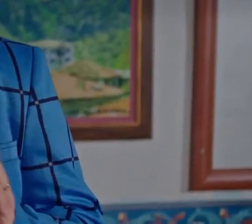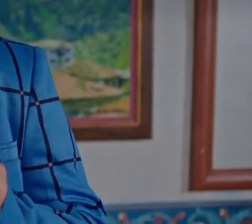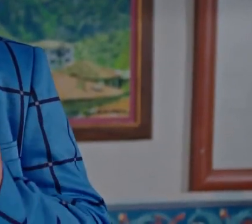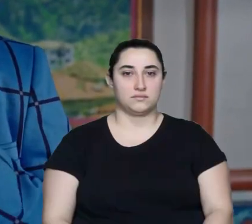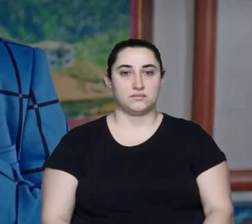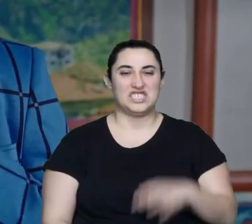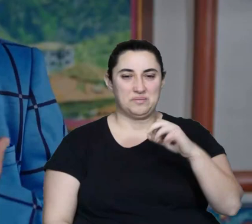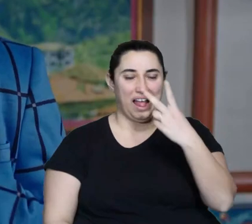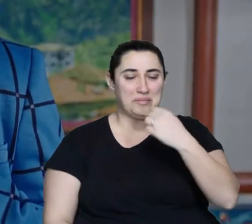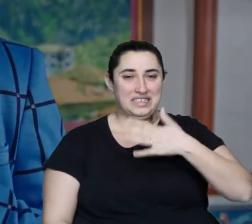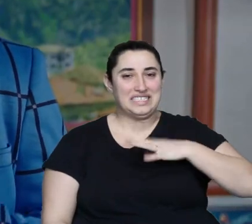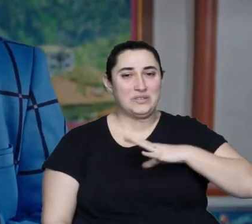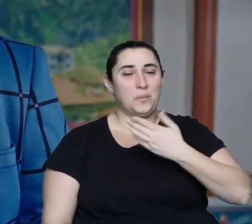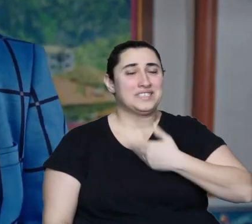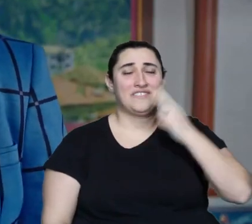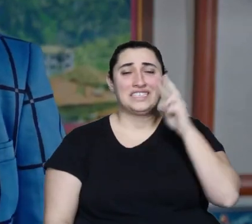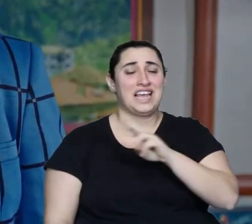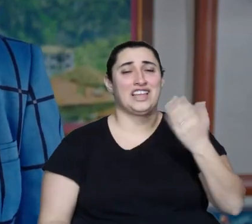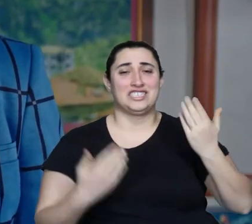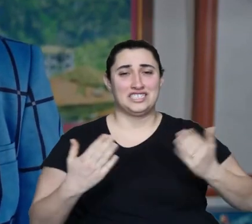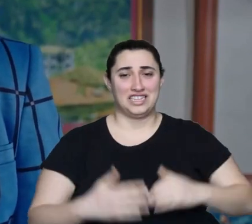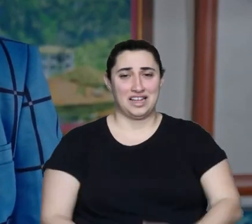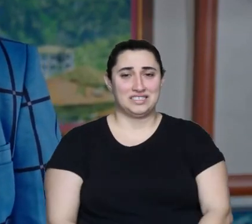anda ağlamak istiyorum sevgili seyirciler.